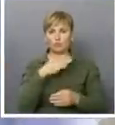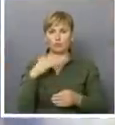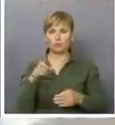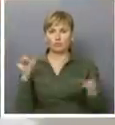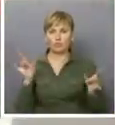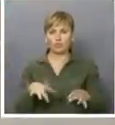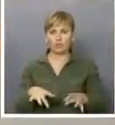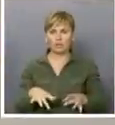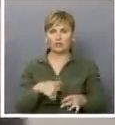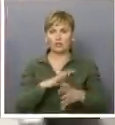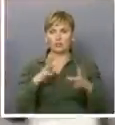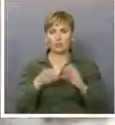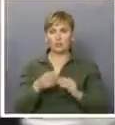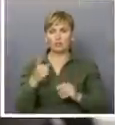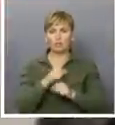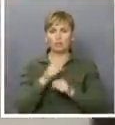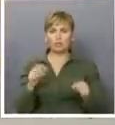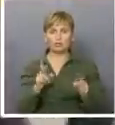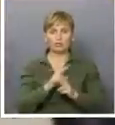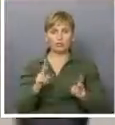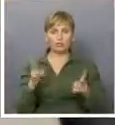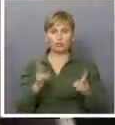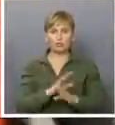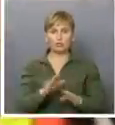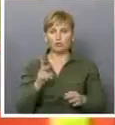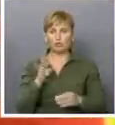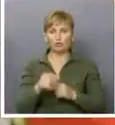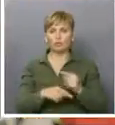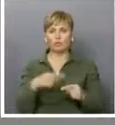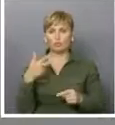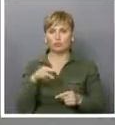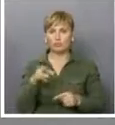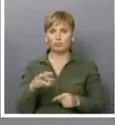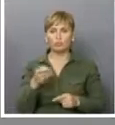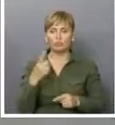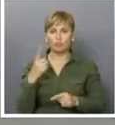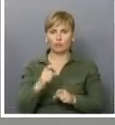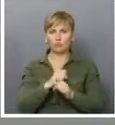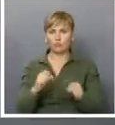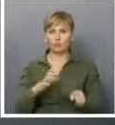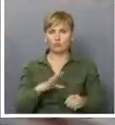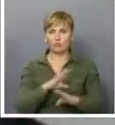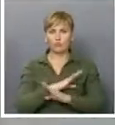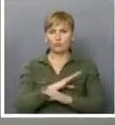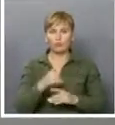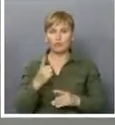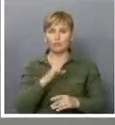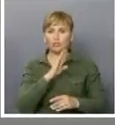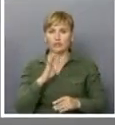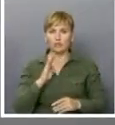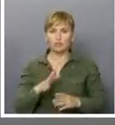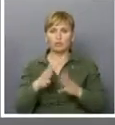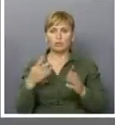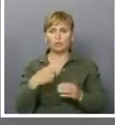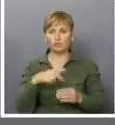и ресторанов. В результате первого взрыва никто не пострадал. Однако через полчаса сработало второе устройство. Погибла местная жительница. Более